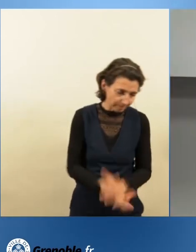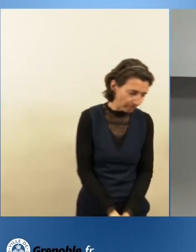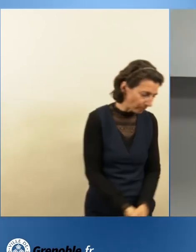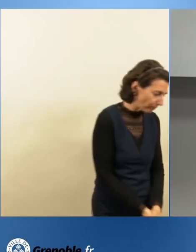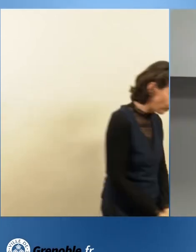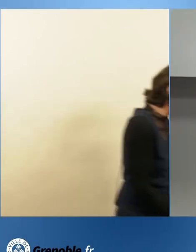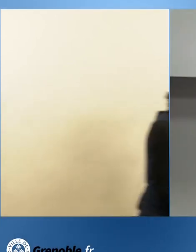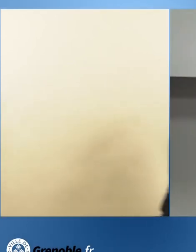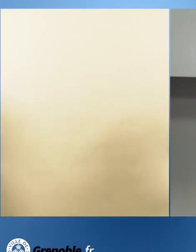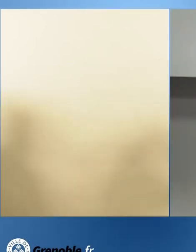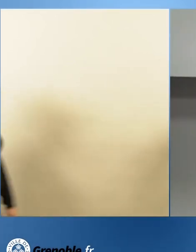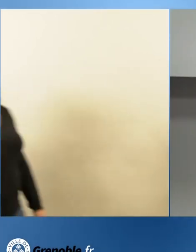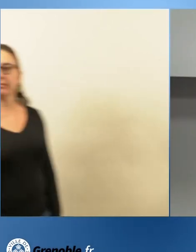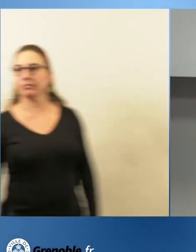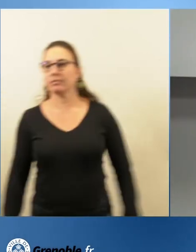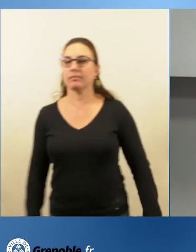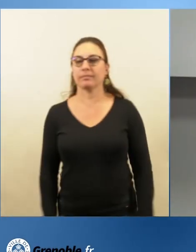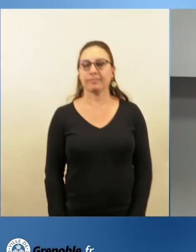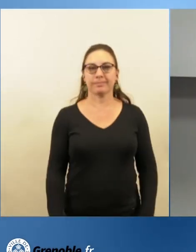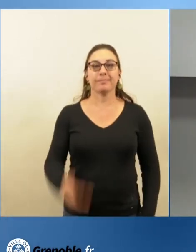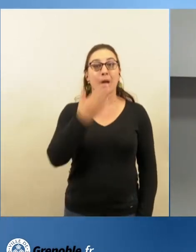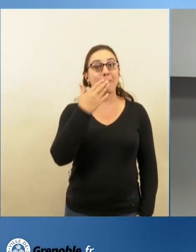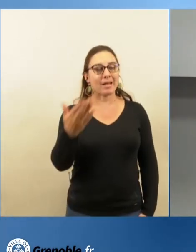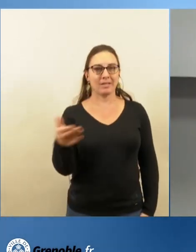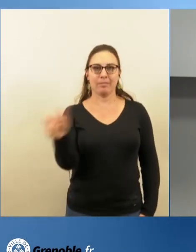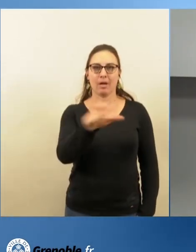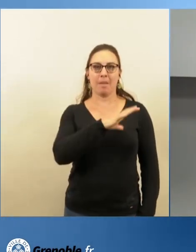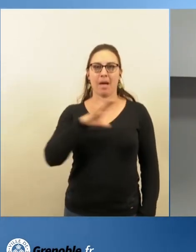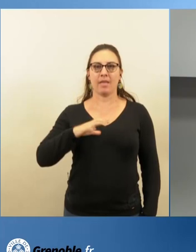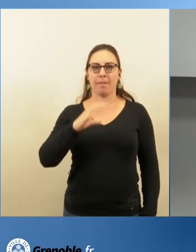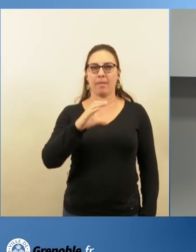merci Madame c'est la tiempo